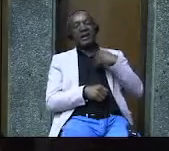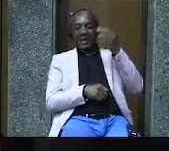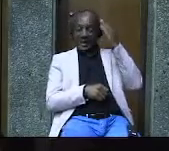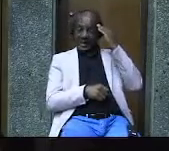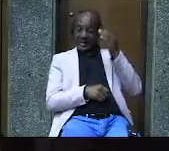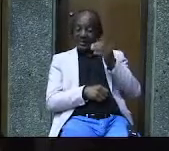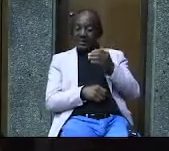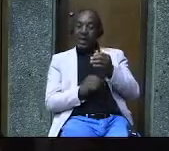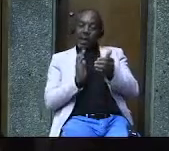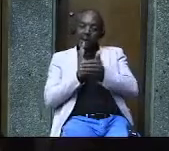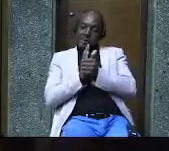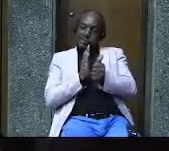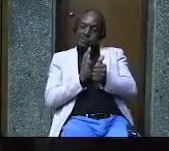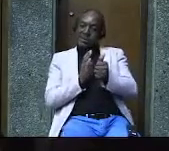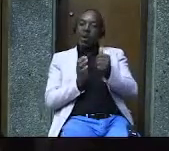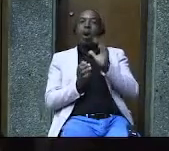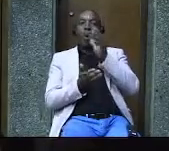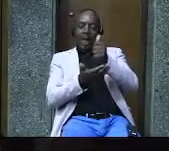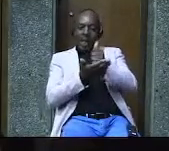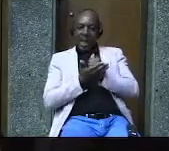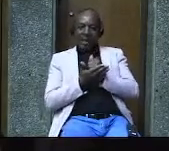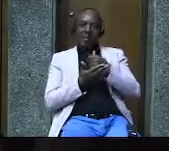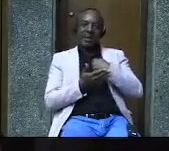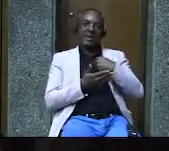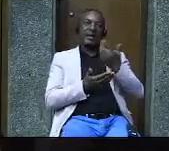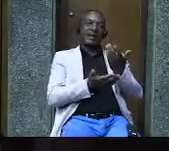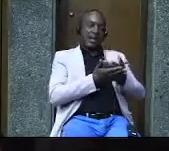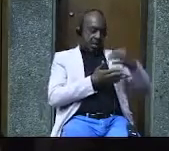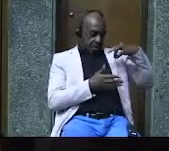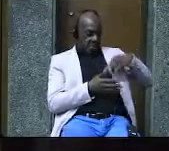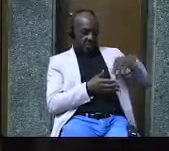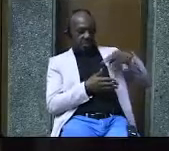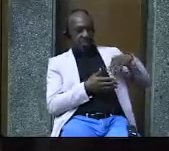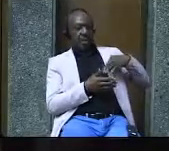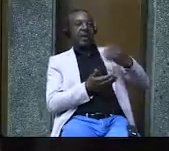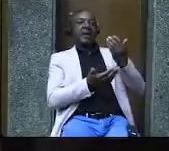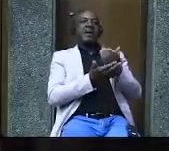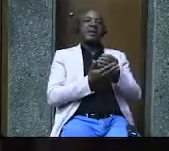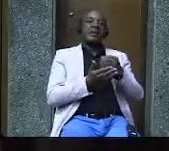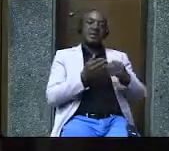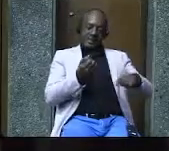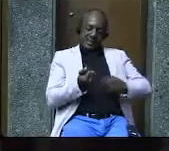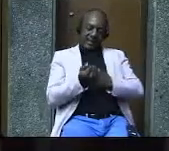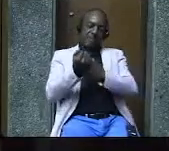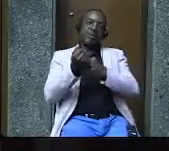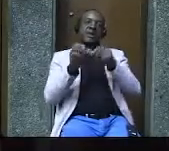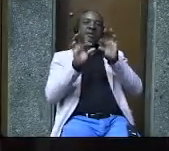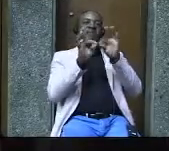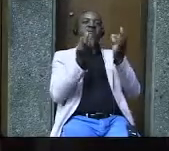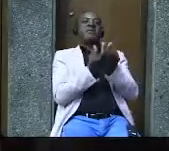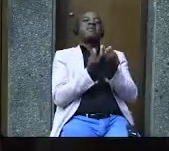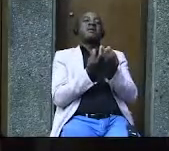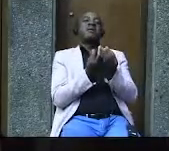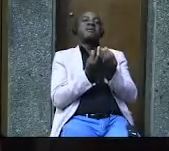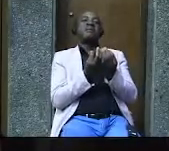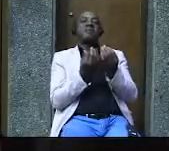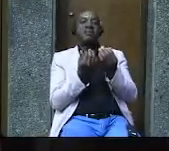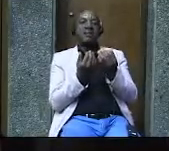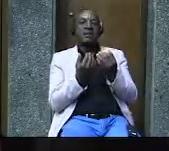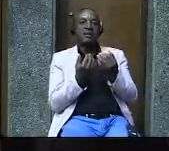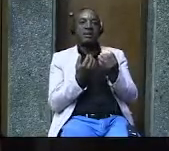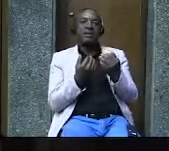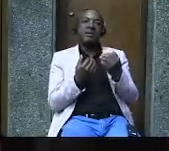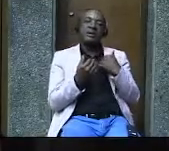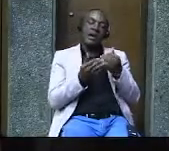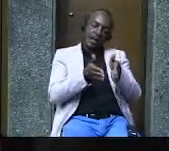ngoba asisahloniphekanga singabantu abamnyama ngoba sigugile sibekelwe eceleni asiphiwe indawo yokusebenzela ngicela